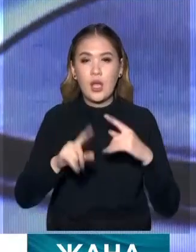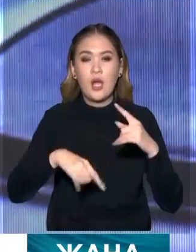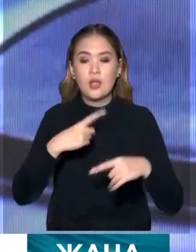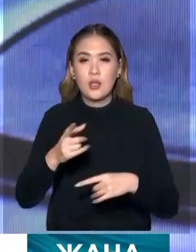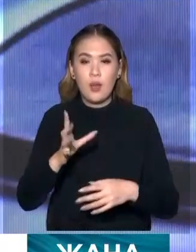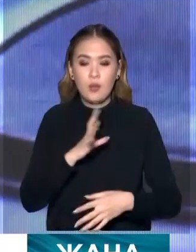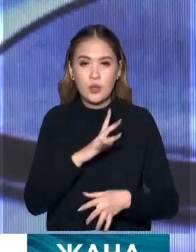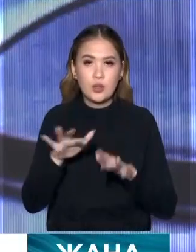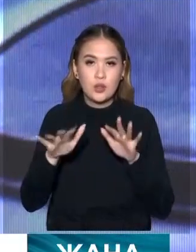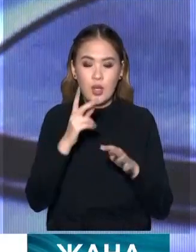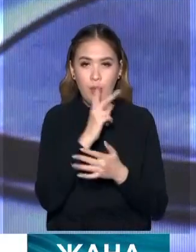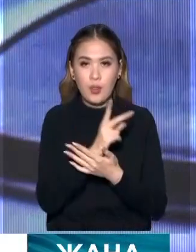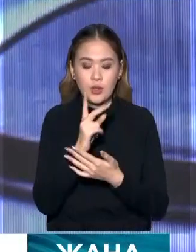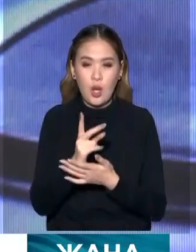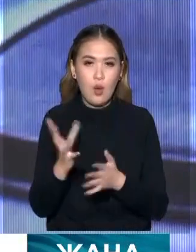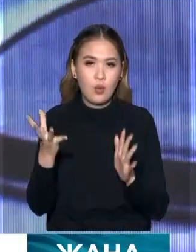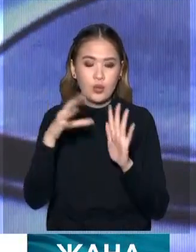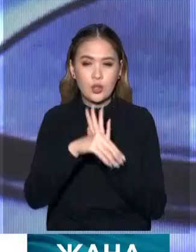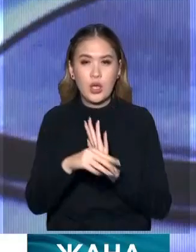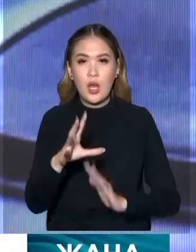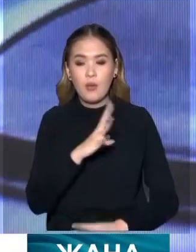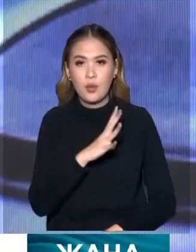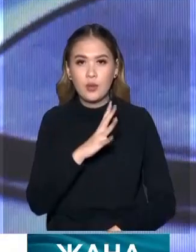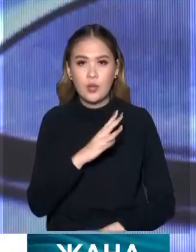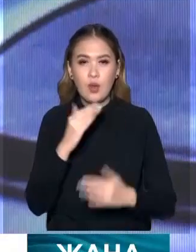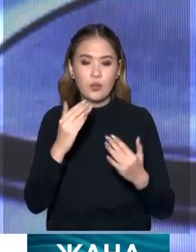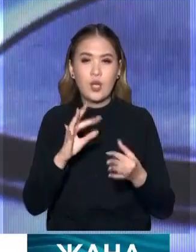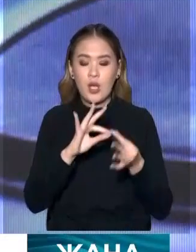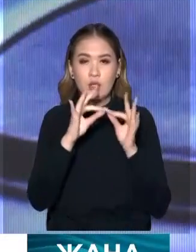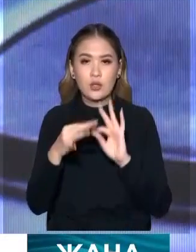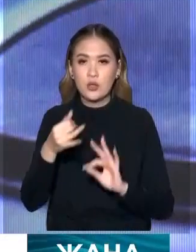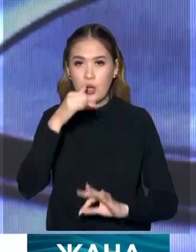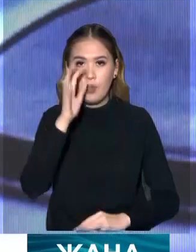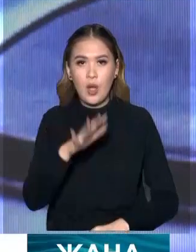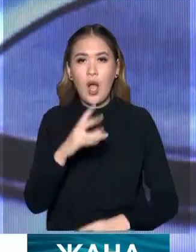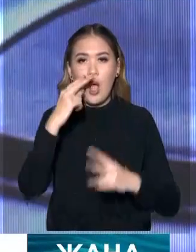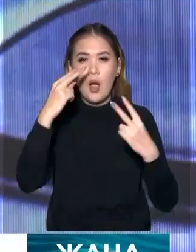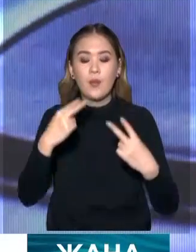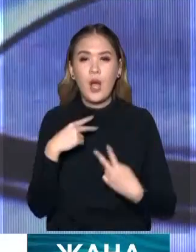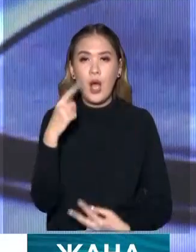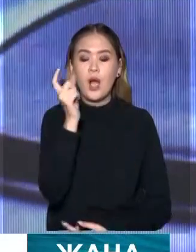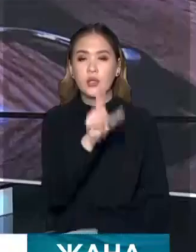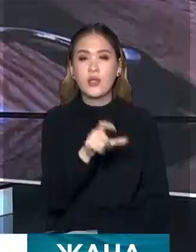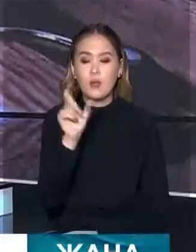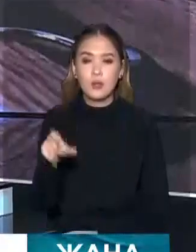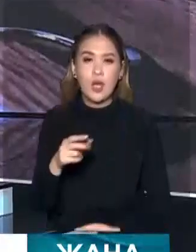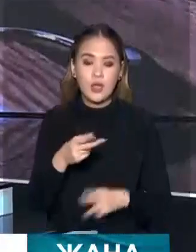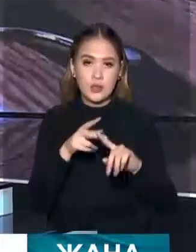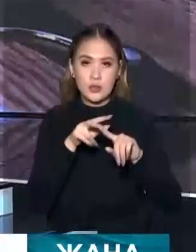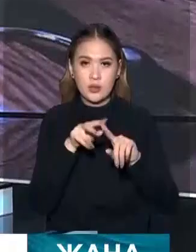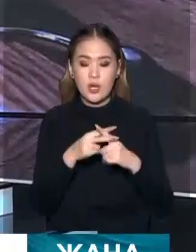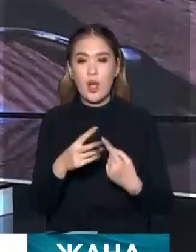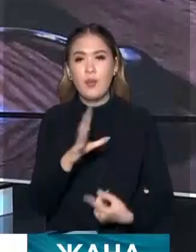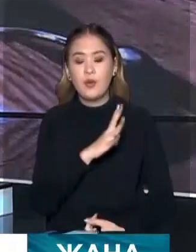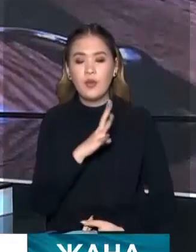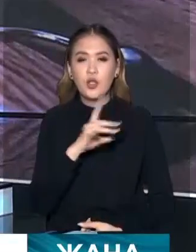қайта саралануы мүмкін. Енді ол жағынан сәуегейлік алдын ала білдірмей ақ қояйын. Мынау енді бізді көріп отырған көрермендеріміз басым бөлігі енді кейде мынау